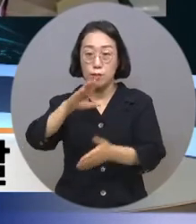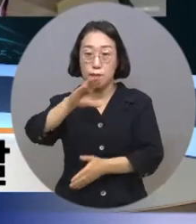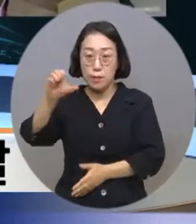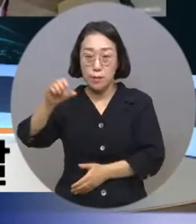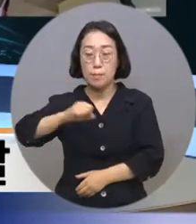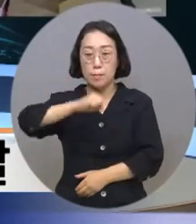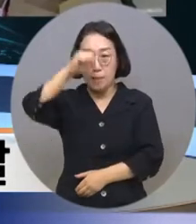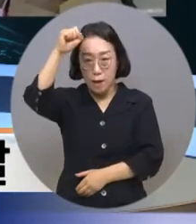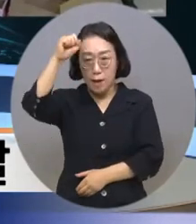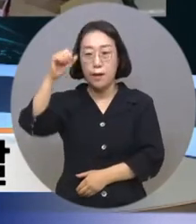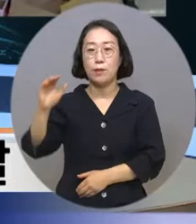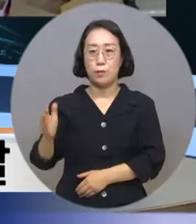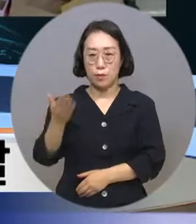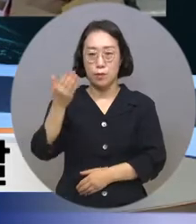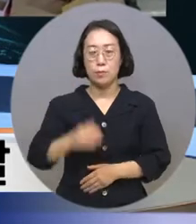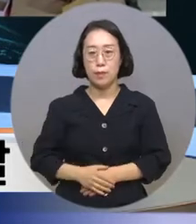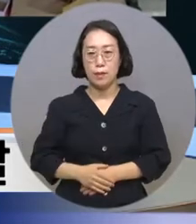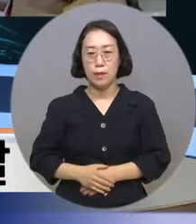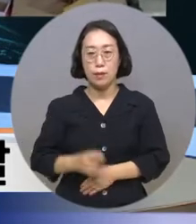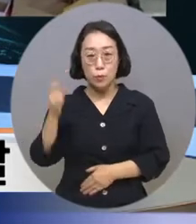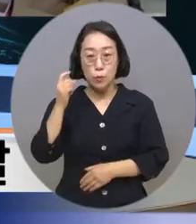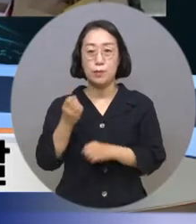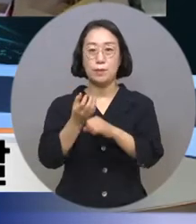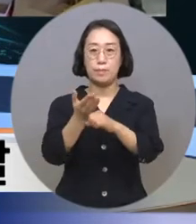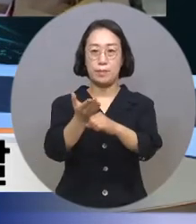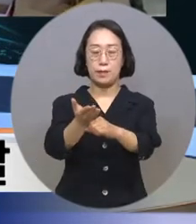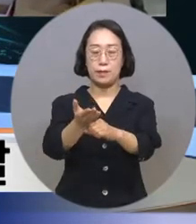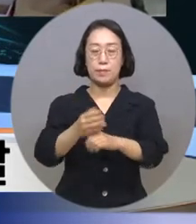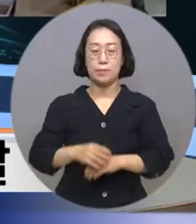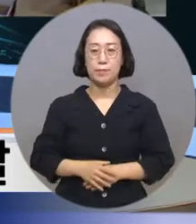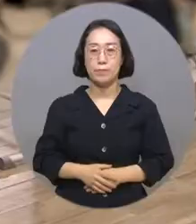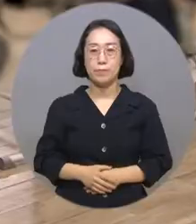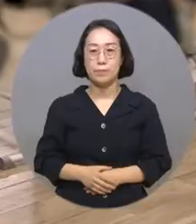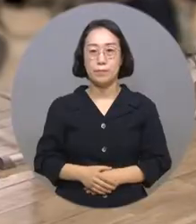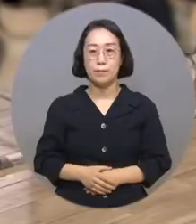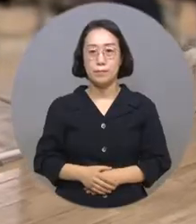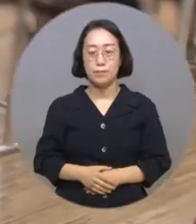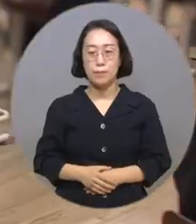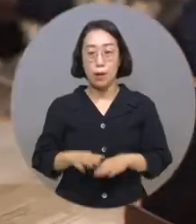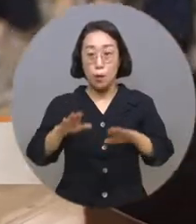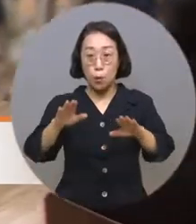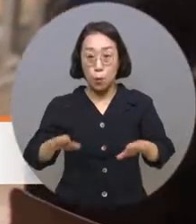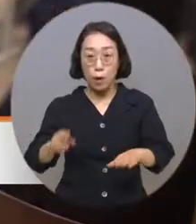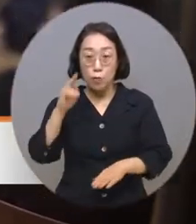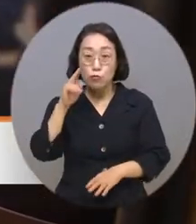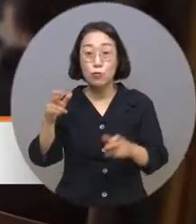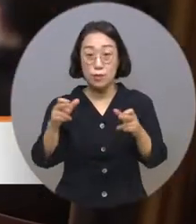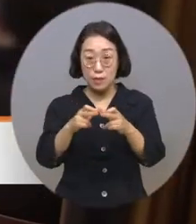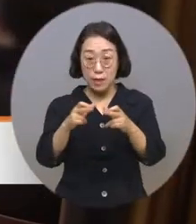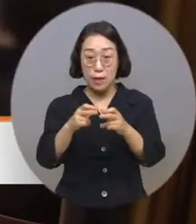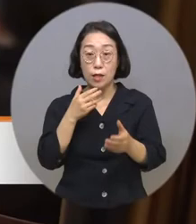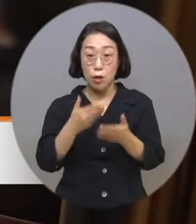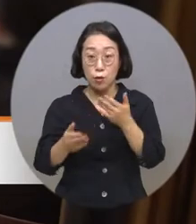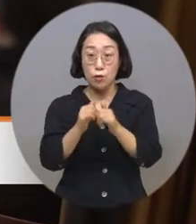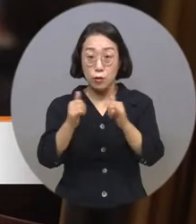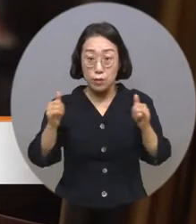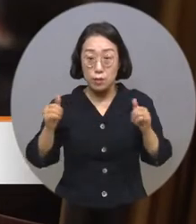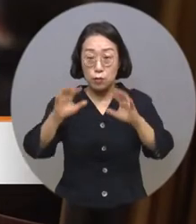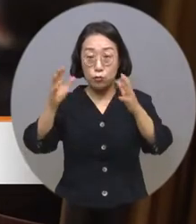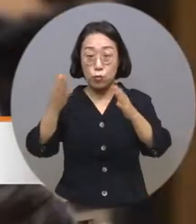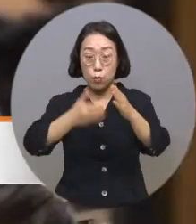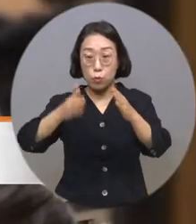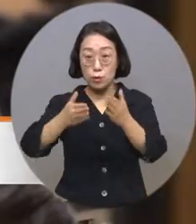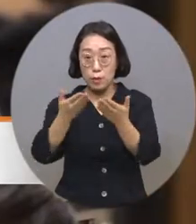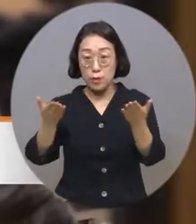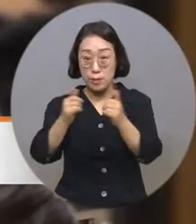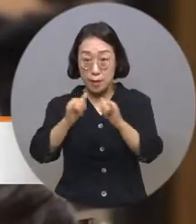공직사회로 진출하게 됐습니다. 보도에 박성용 기자입니다. 올해 중증장애인 경력직 국가공무원